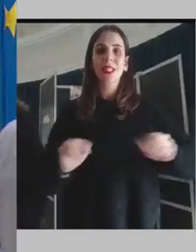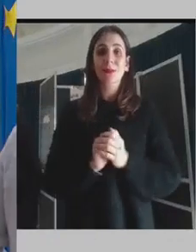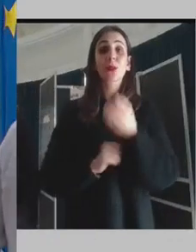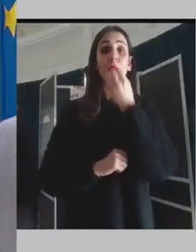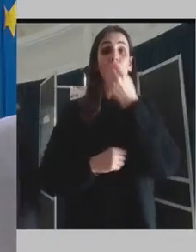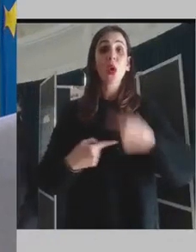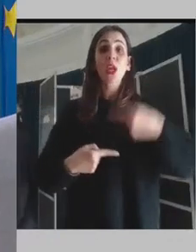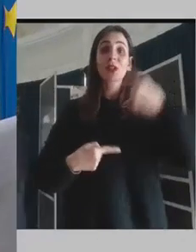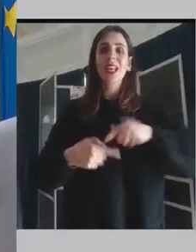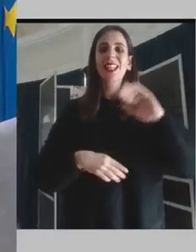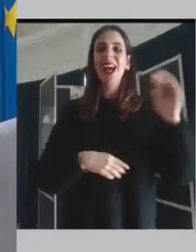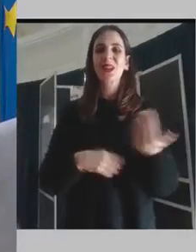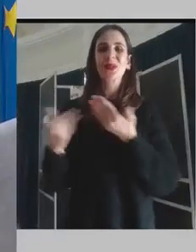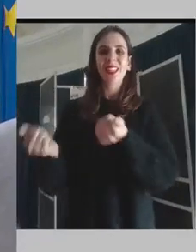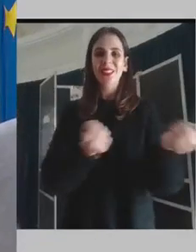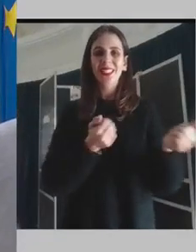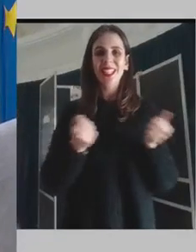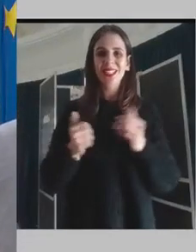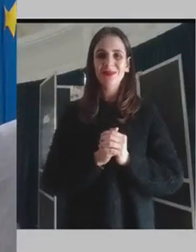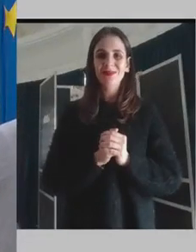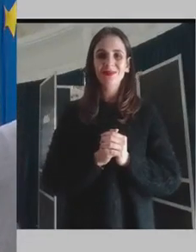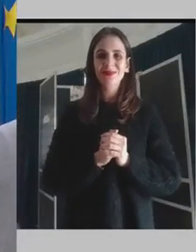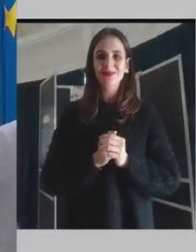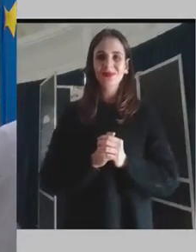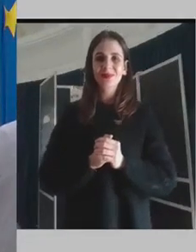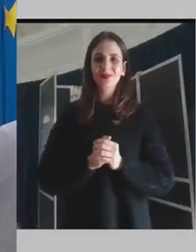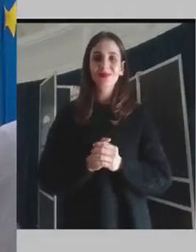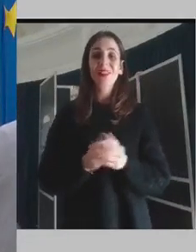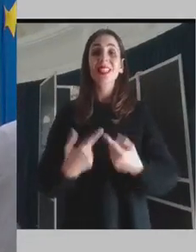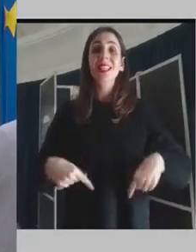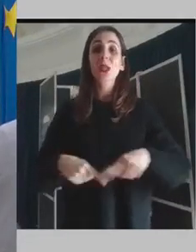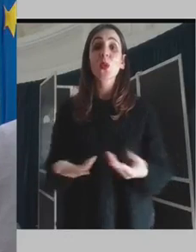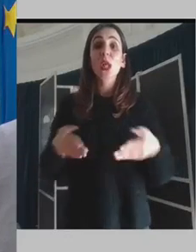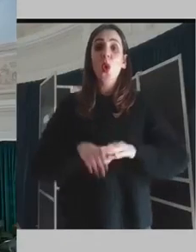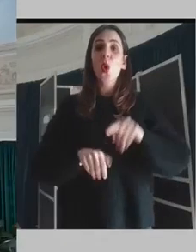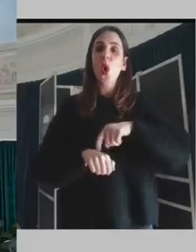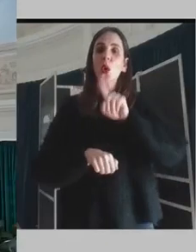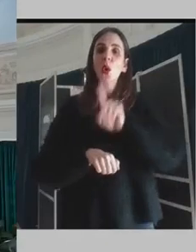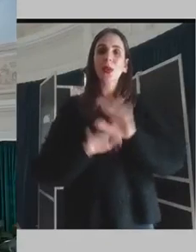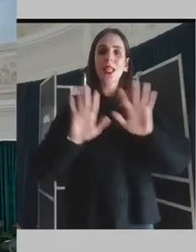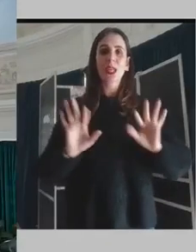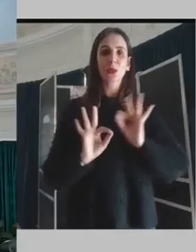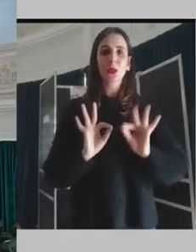a tutti, arrivederci. La seduta è conclusa alle 13:10.